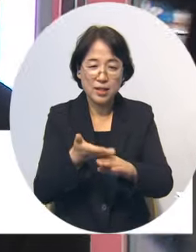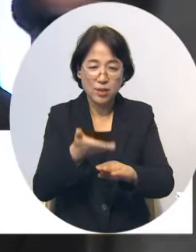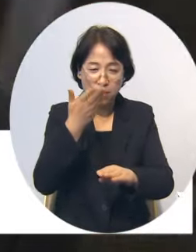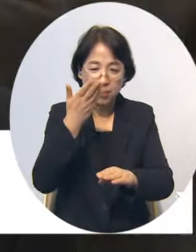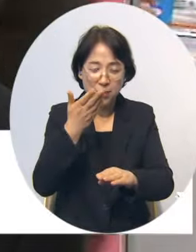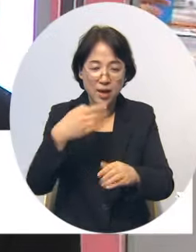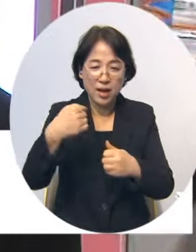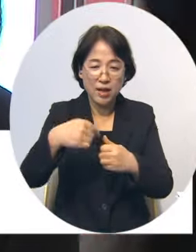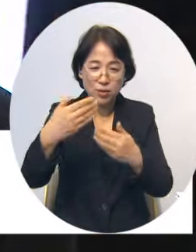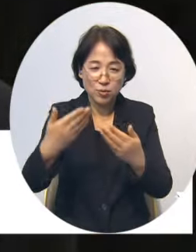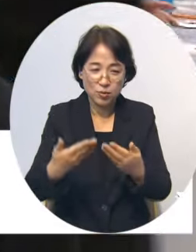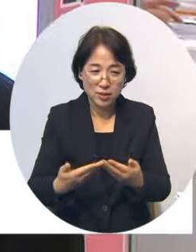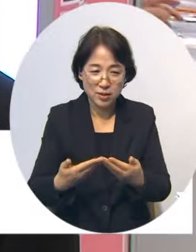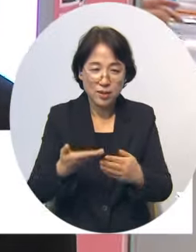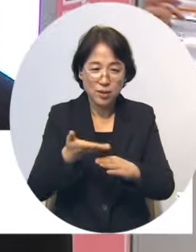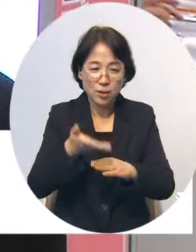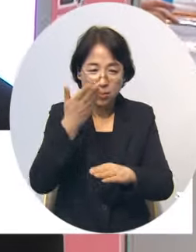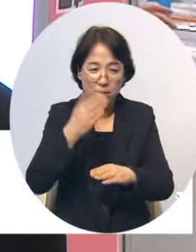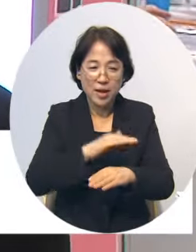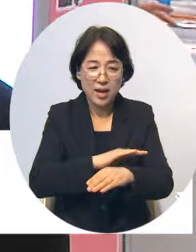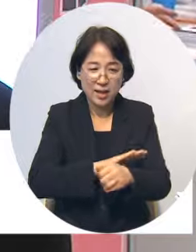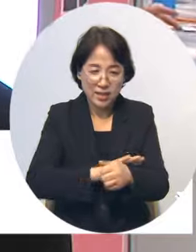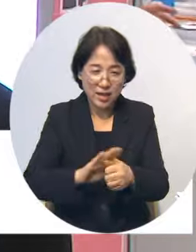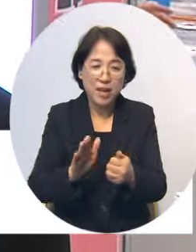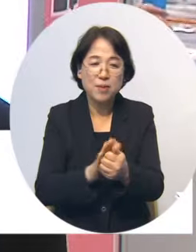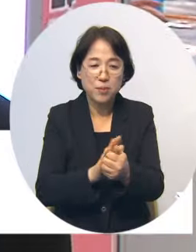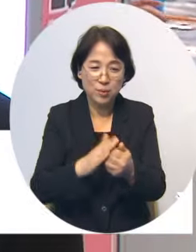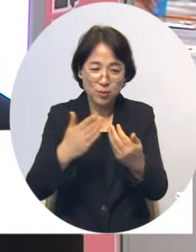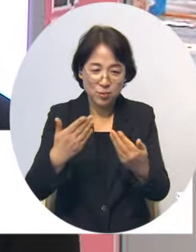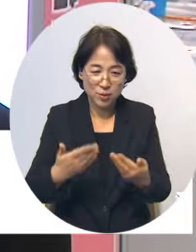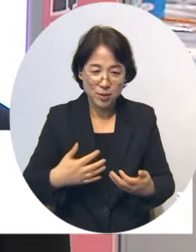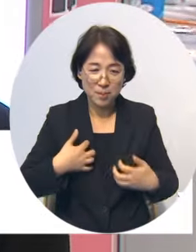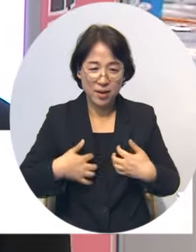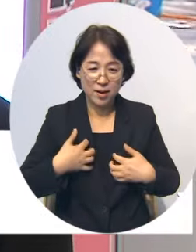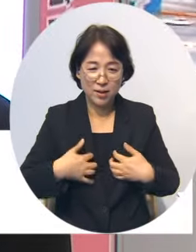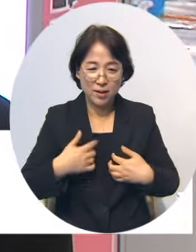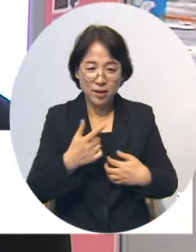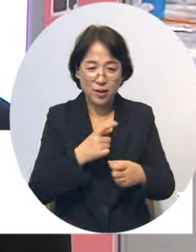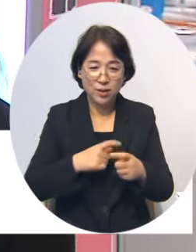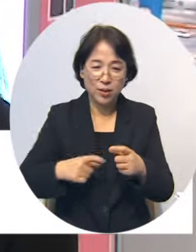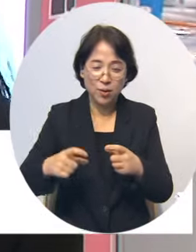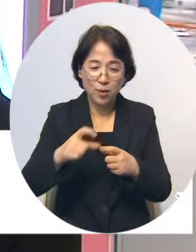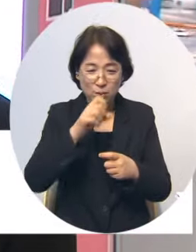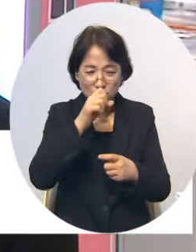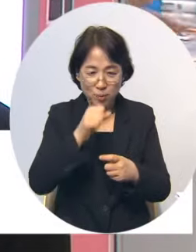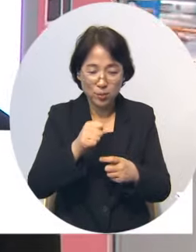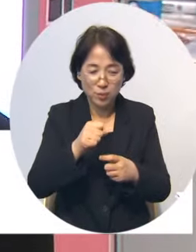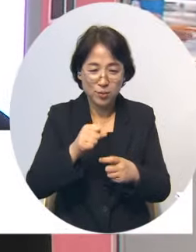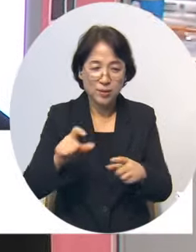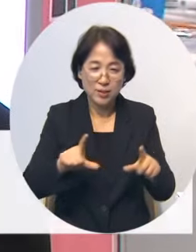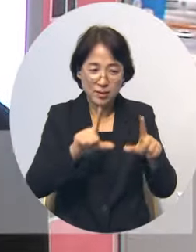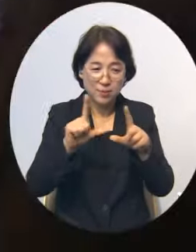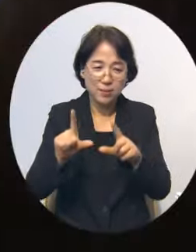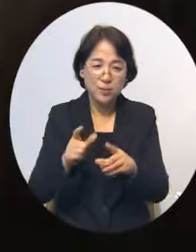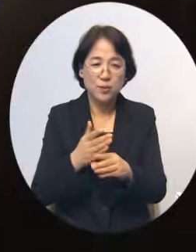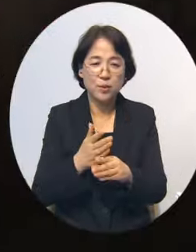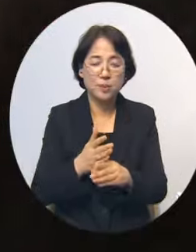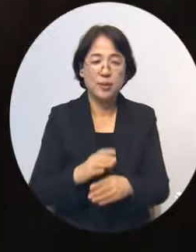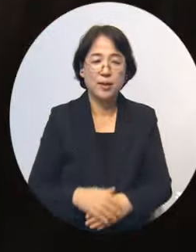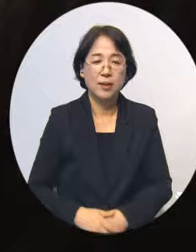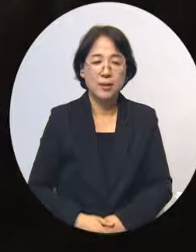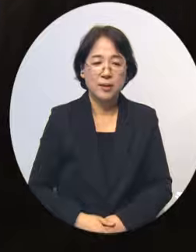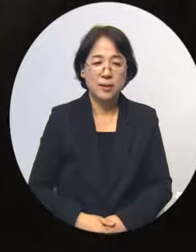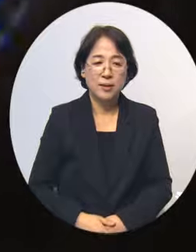님들도 굉장히 잘 대해주시고 반갑게 맞아주셔서 더욱 갑진인 생활을 하고 있지 않나 싶습니다